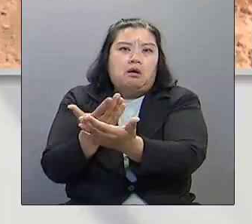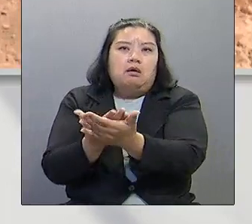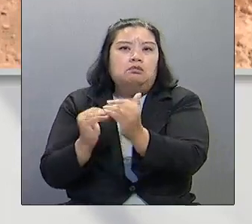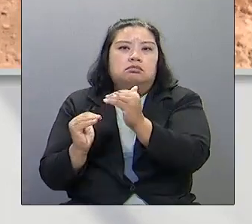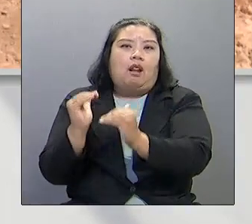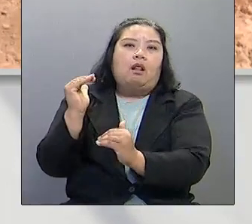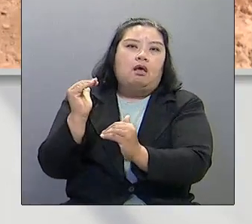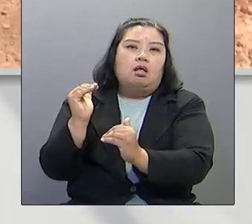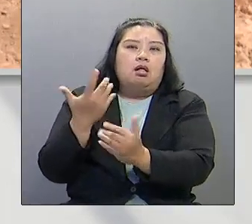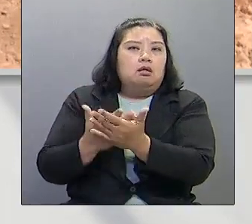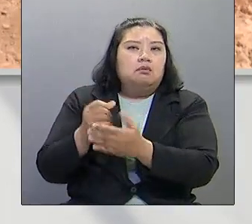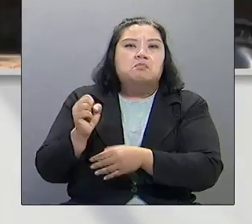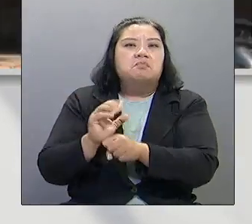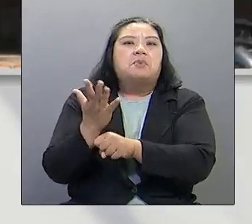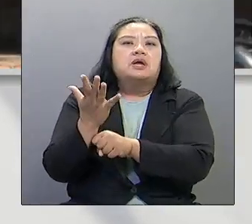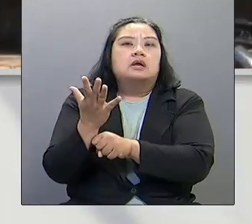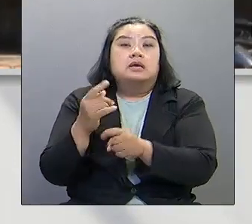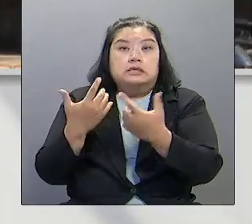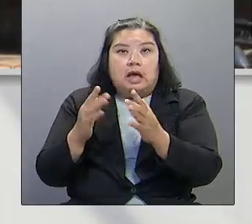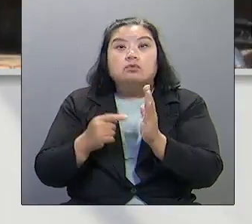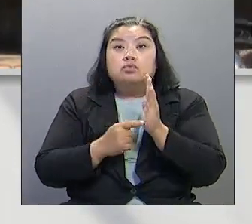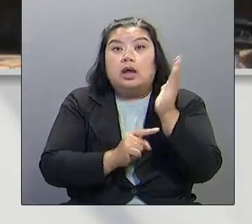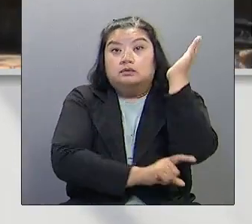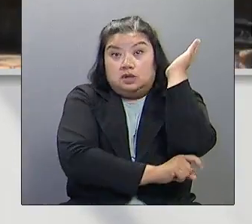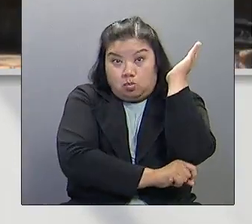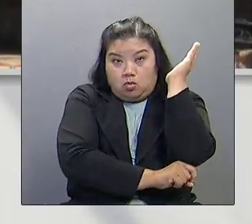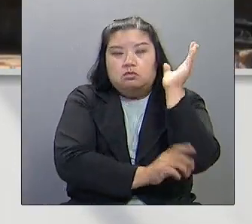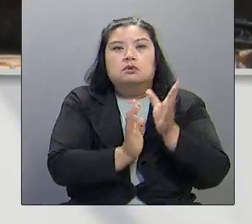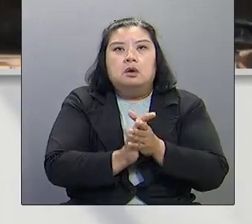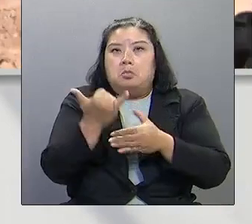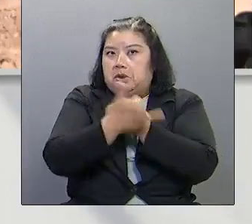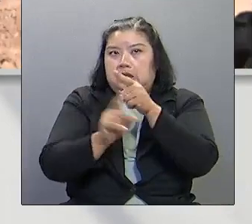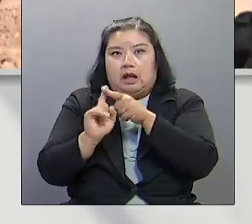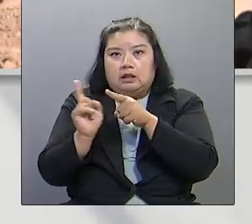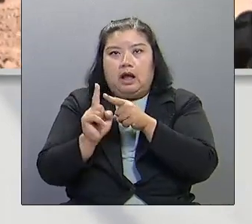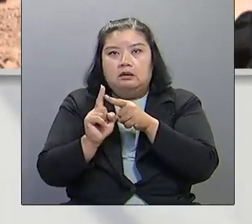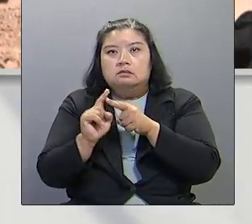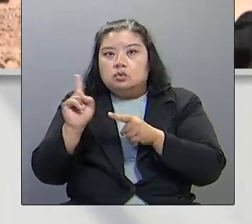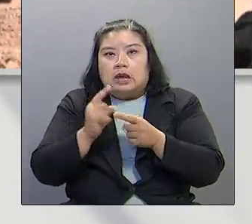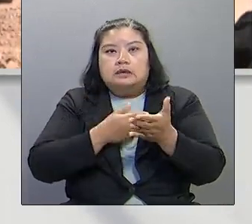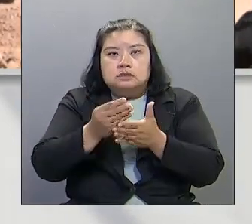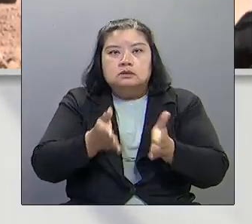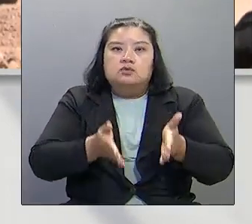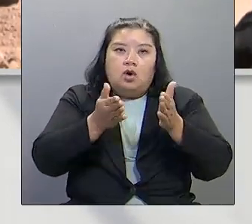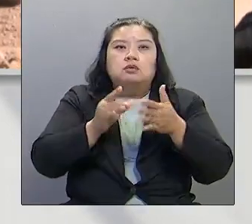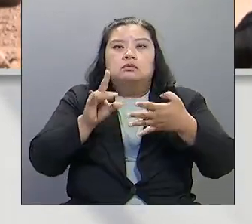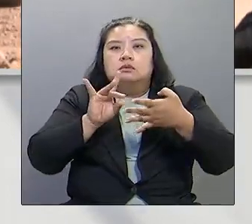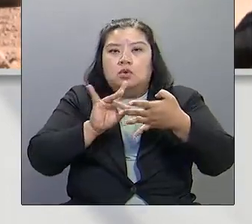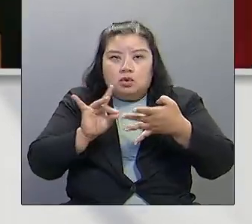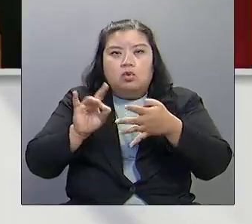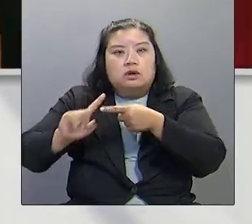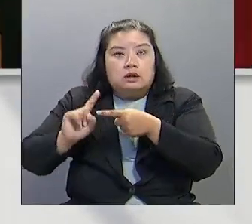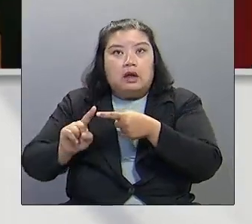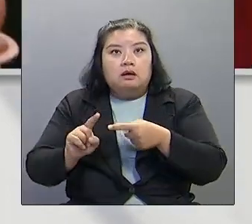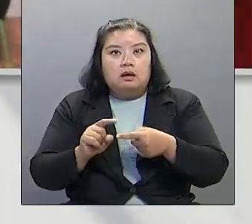ได้หรือกรณีที่มันเกิดขึ้นกับสิงคโปร์ก็คือคนต่างชาติทะลักเข้าไปซื้ออสังหาริมทรัพย์ดังนั้นราคามันก็พุ่ง